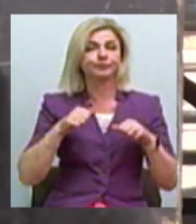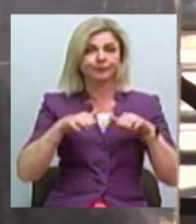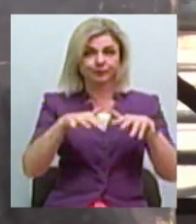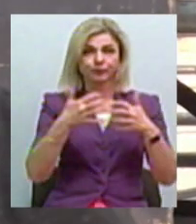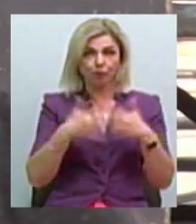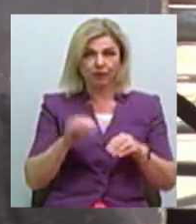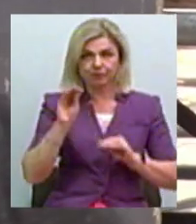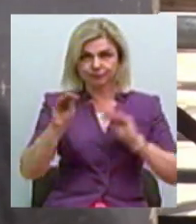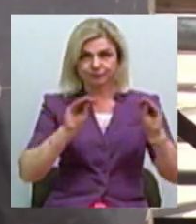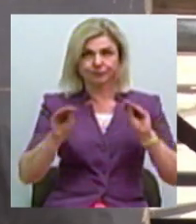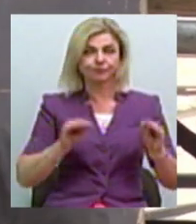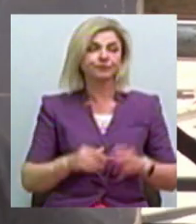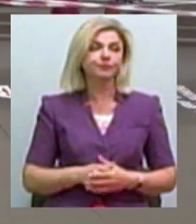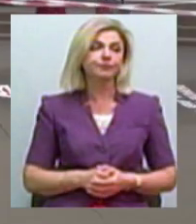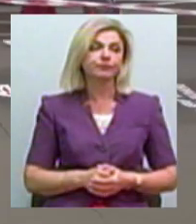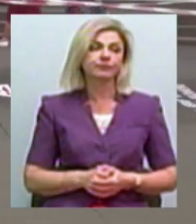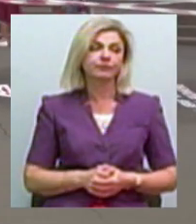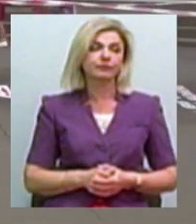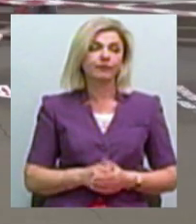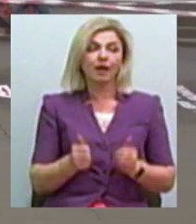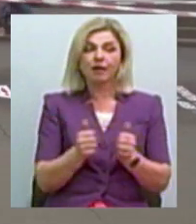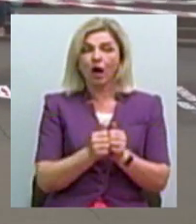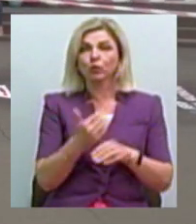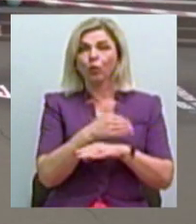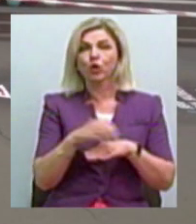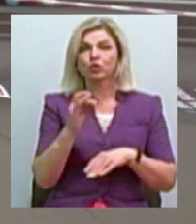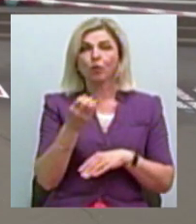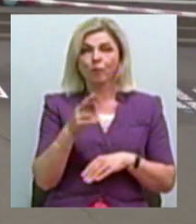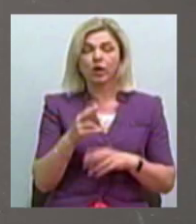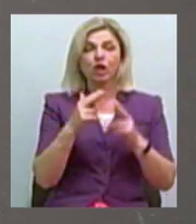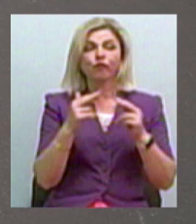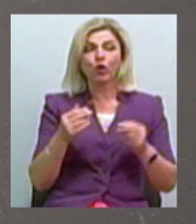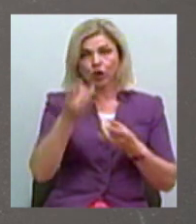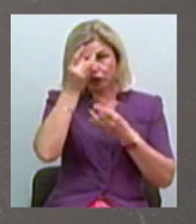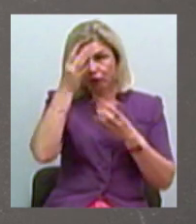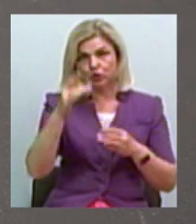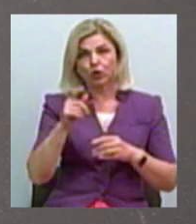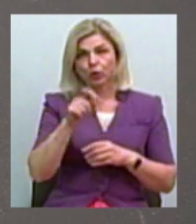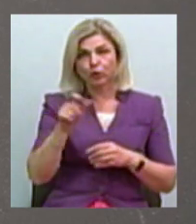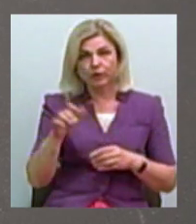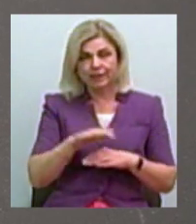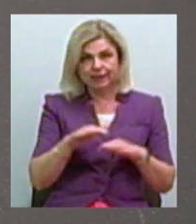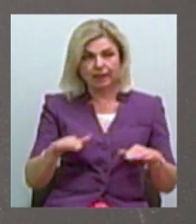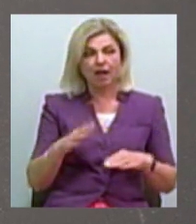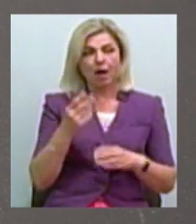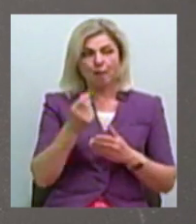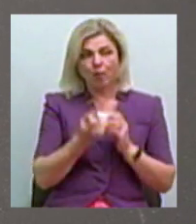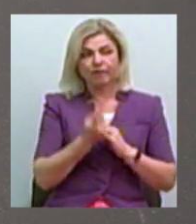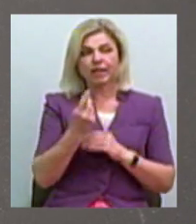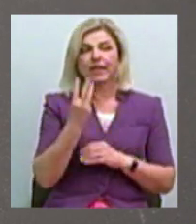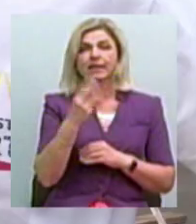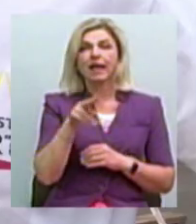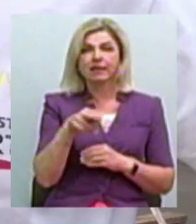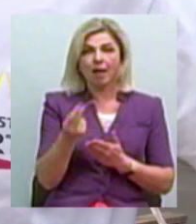портали. І все. Неподалік від Соборної біля Палацу творчості учнів з'явився перший в Миколаєві 3D-малюнок Інгульського мосту до Дня